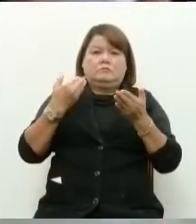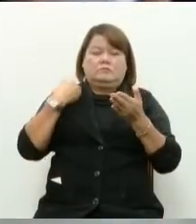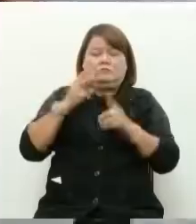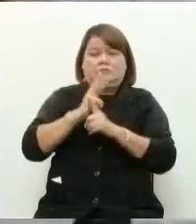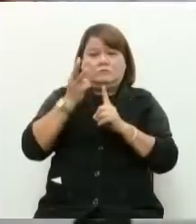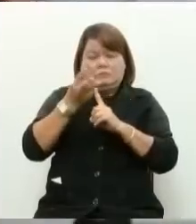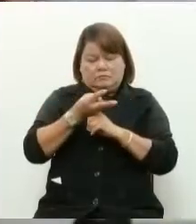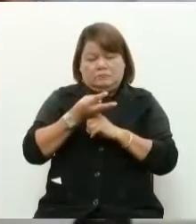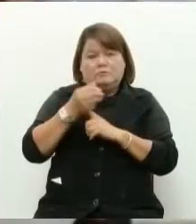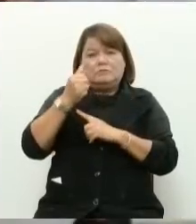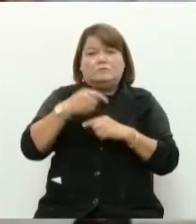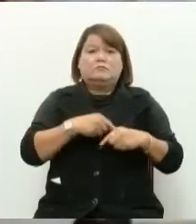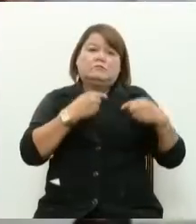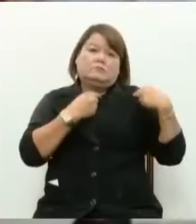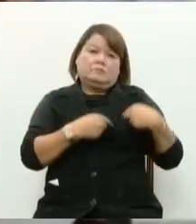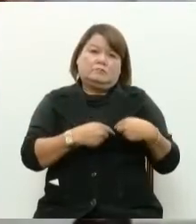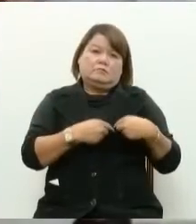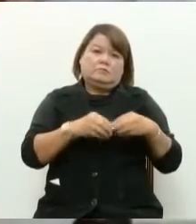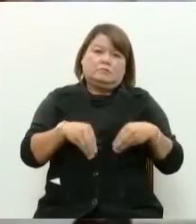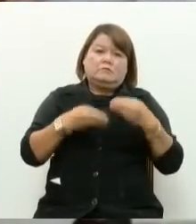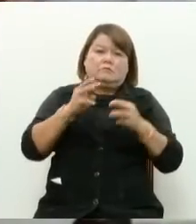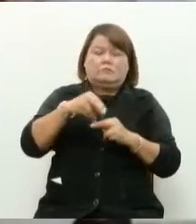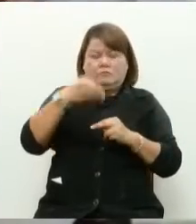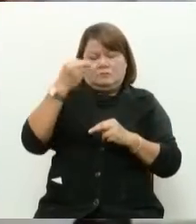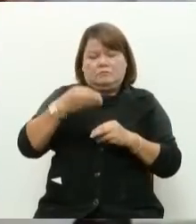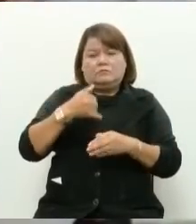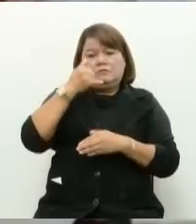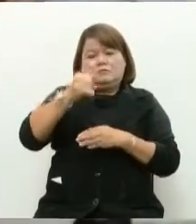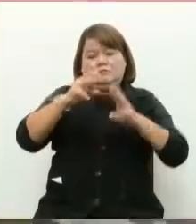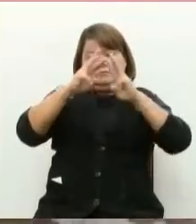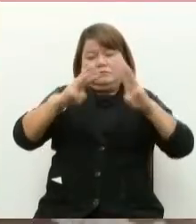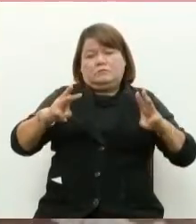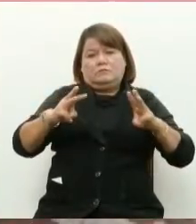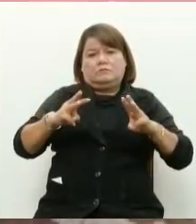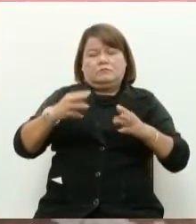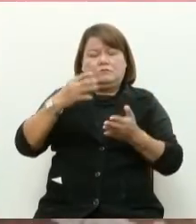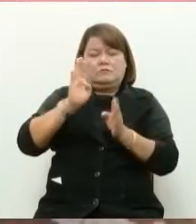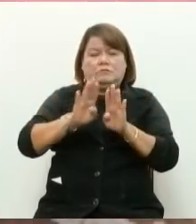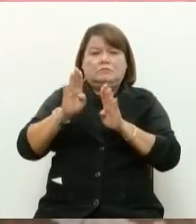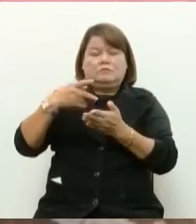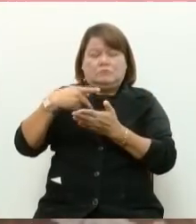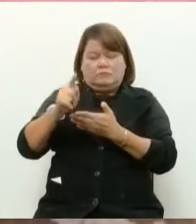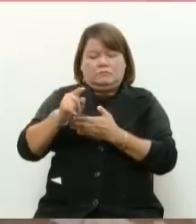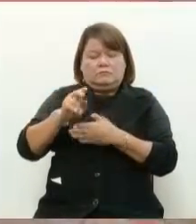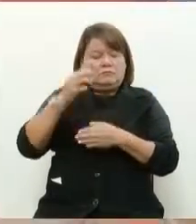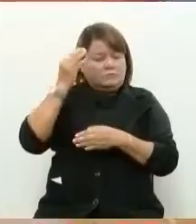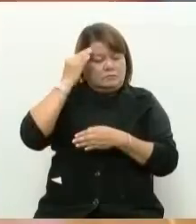รมอันดีทางด้านจิตใจโดยการให้ผู้เรียนเข้าวัดสวดมนต์บำเพ็ญประโยชน์เพื่อตระหนักถึงสายไ